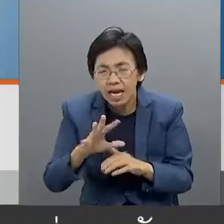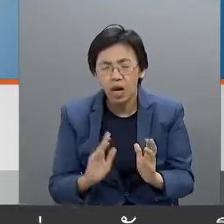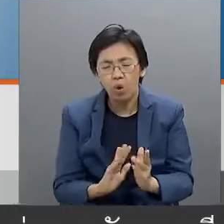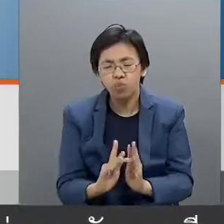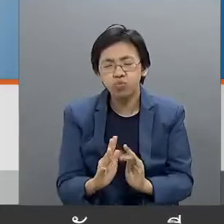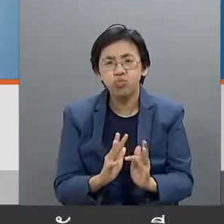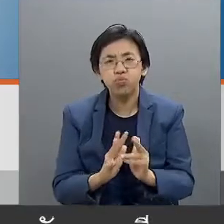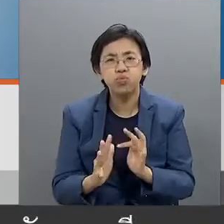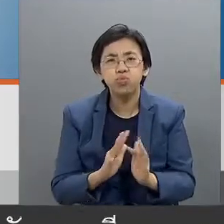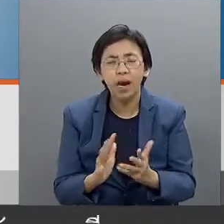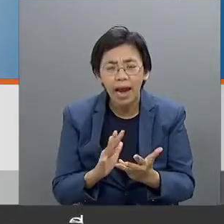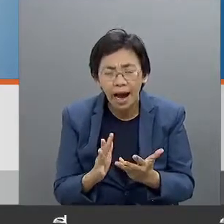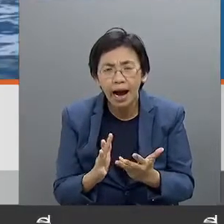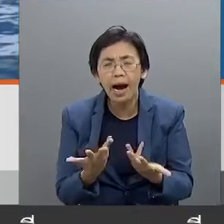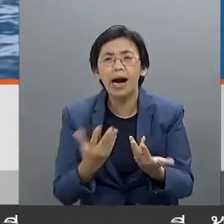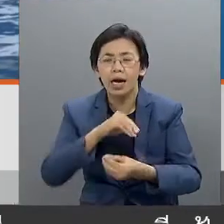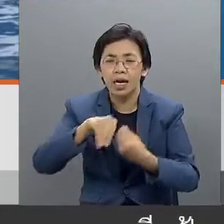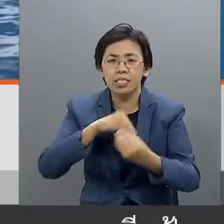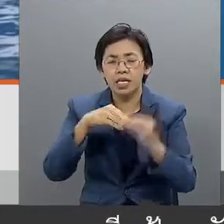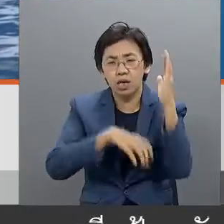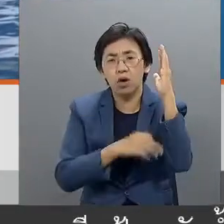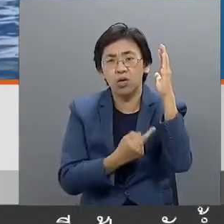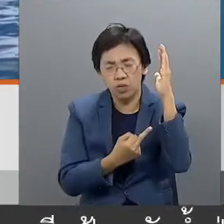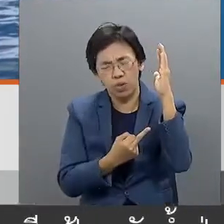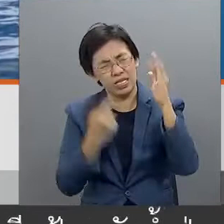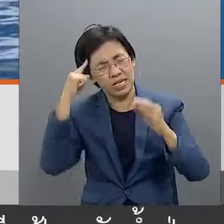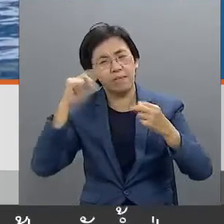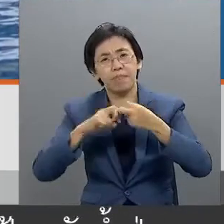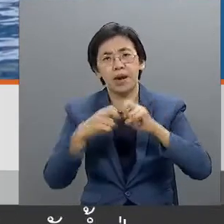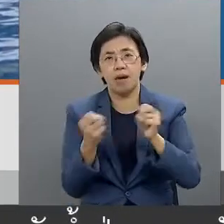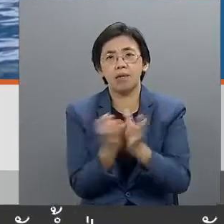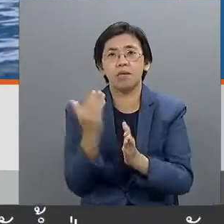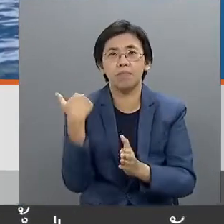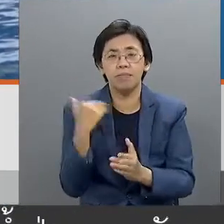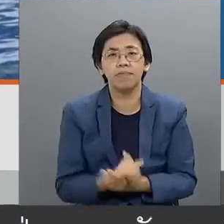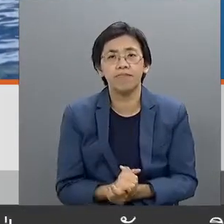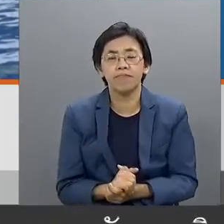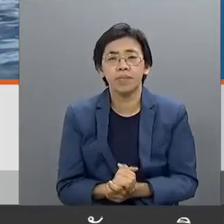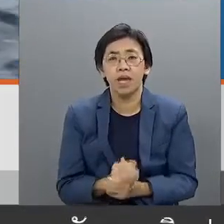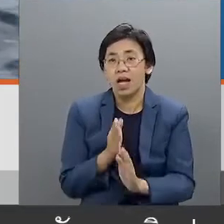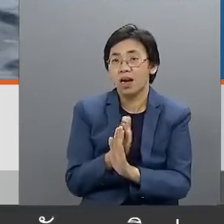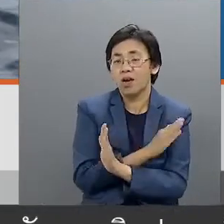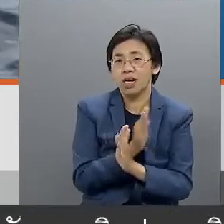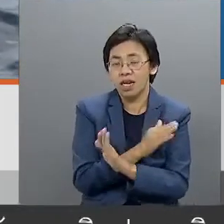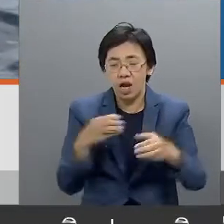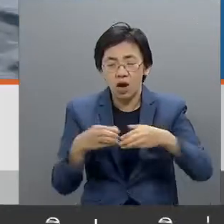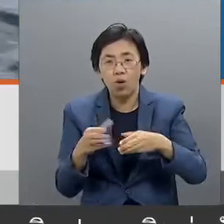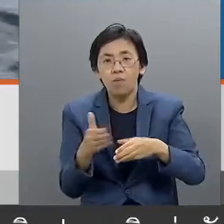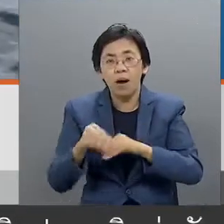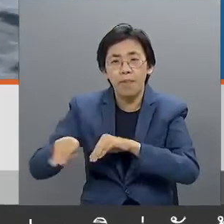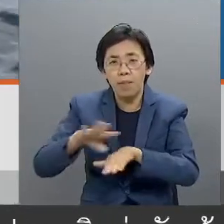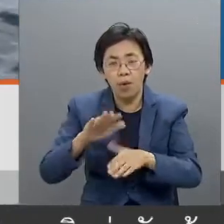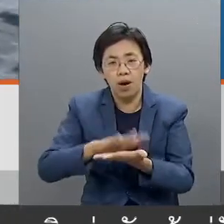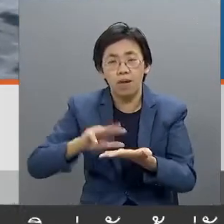การฟื้นเศรษฐกิจสมุยตามแนวทางใหม่การสำรวจทางสมุทรศาสตร์ที่ก่อนหน้านี้คณะประมงมหาวิทยาลัยเกษตรศาสตร์ร่ว